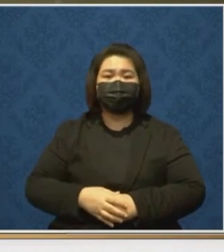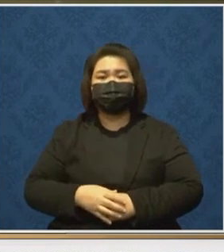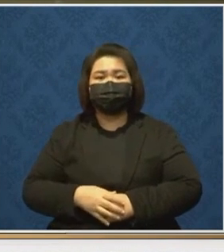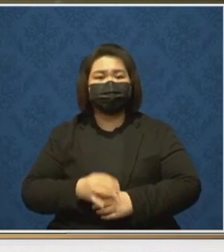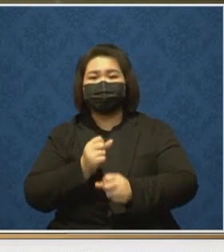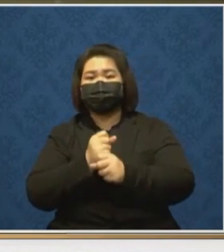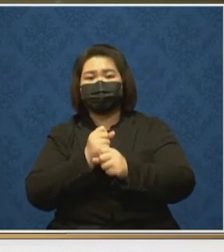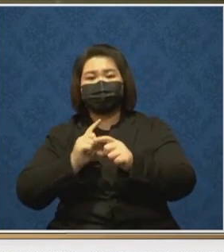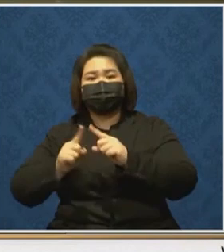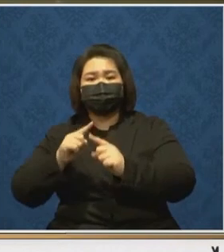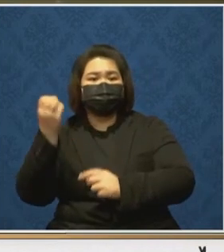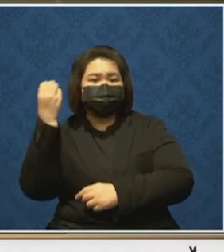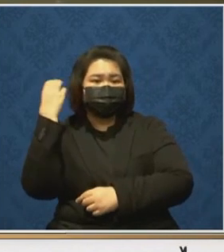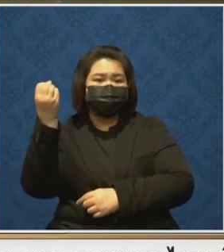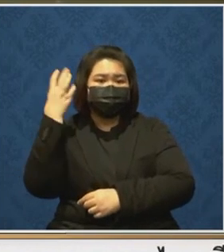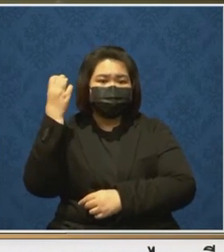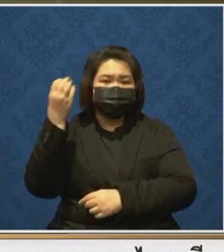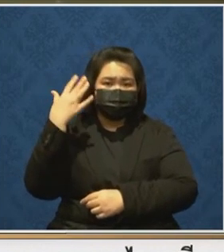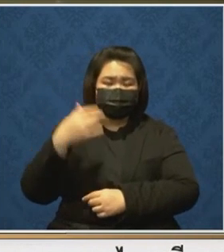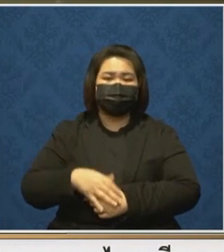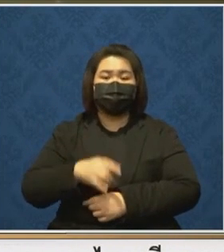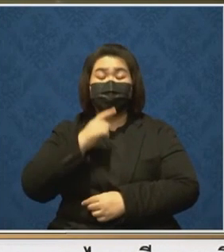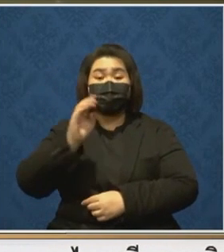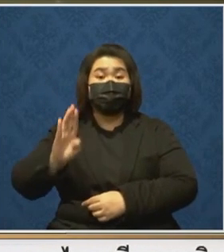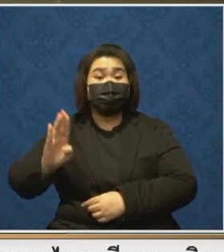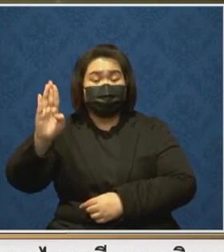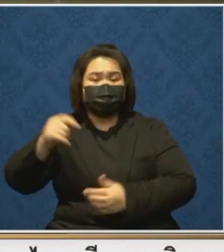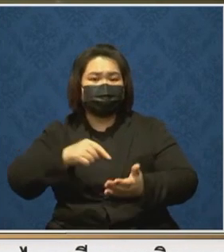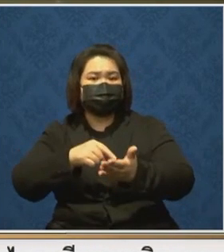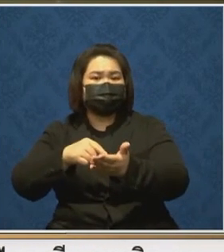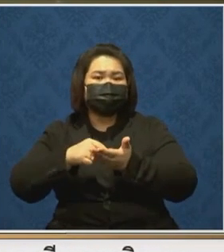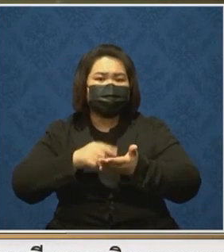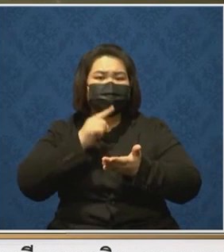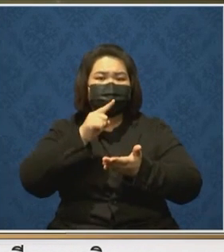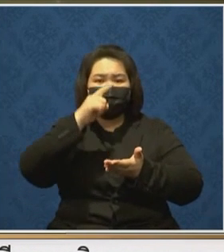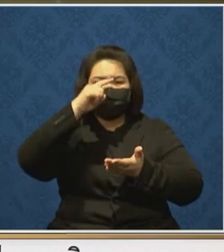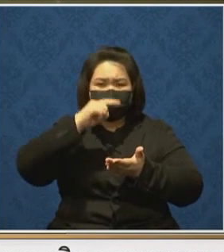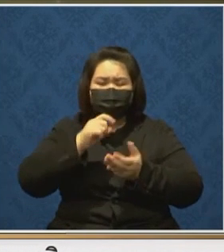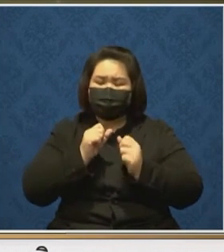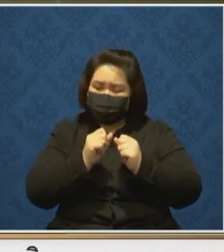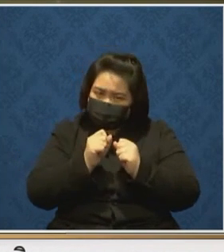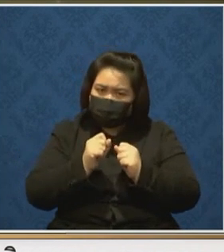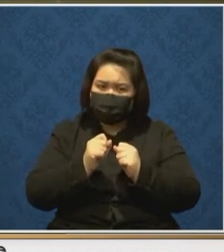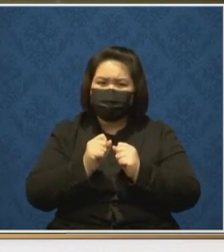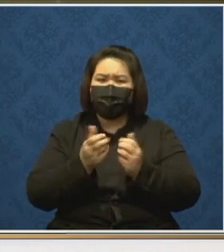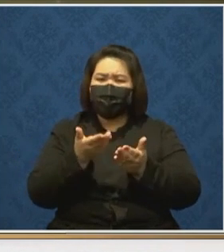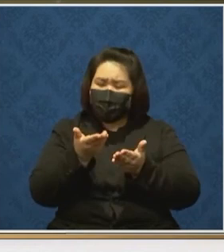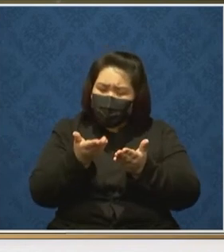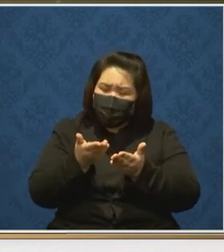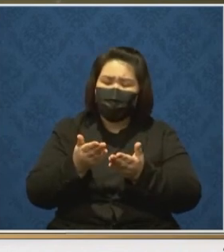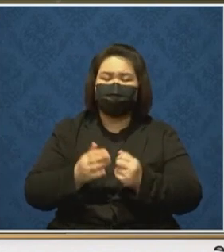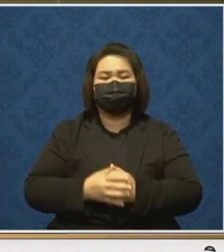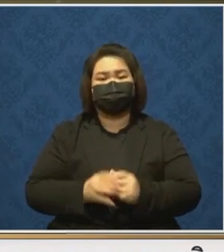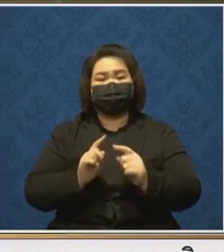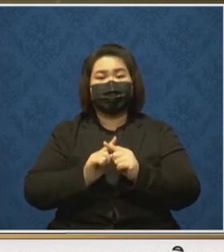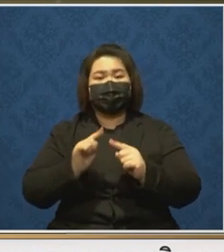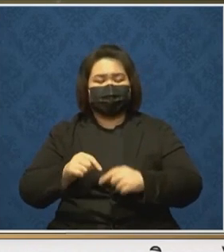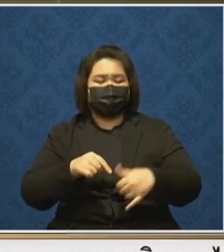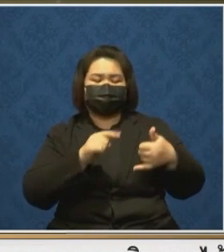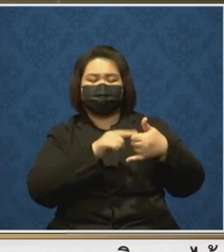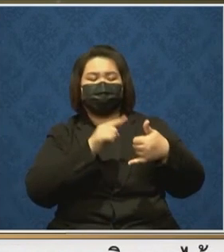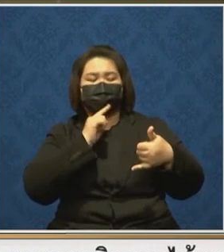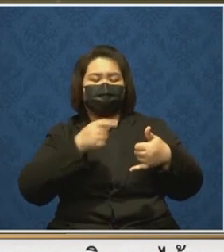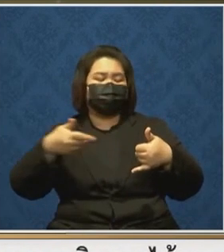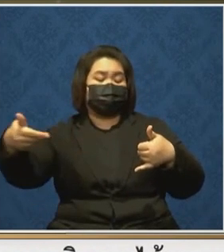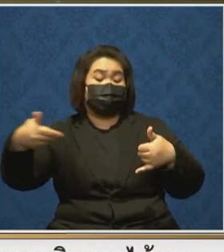การอยรบครอบไม่ให้บริษัท Kingsgate ยื่นฟ้องร้องประเทศไยตอนนั้นยืนยัหนักแน่นว่าไม่สามารจะราจาตามข้อเรีก